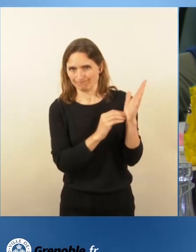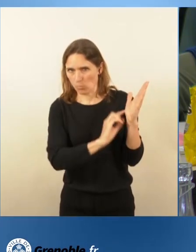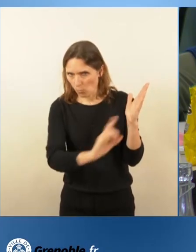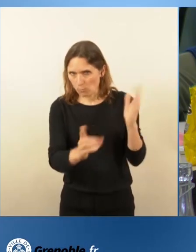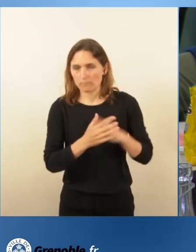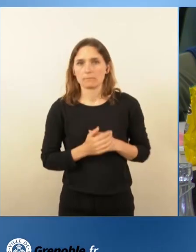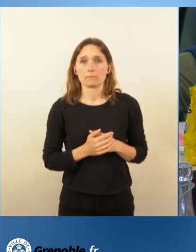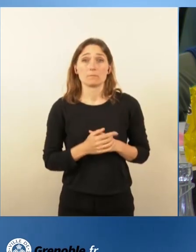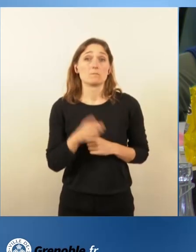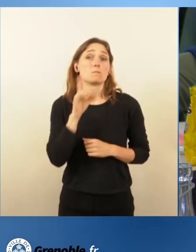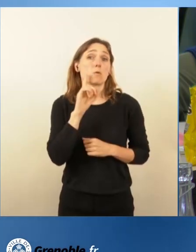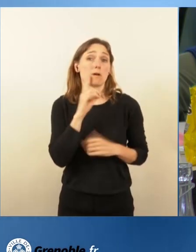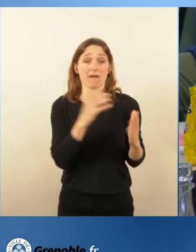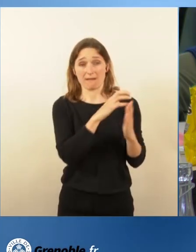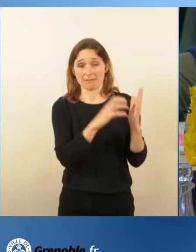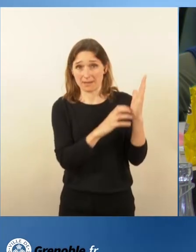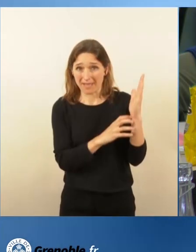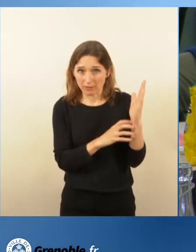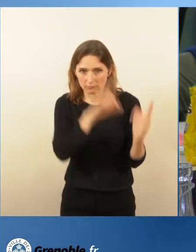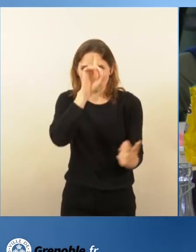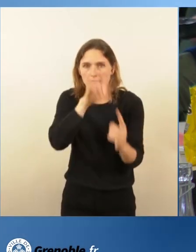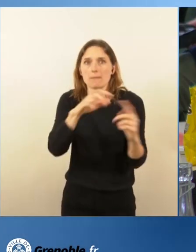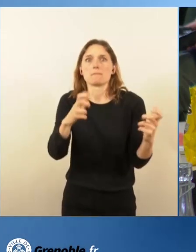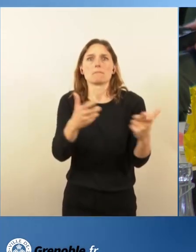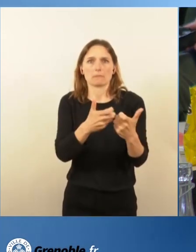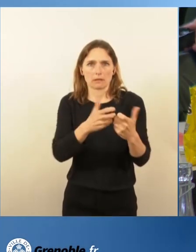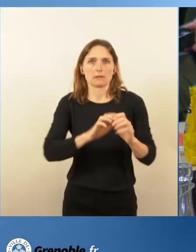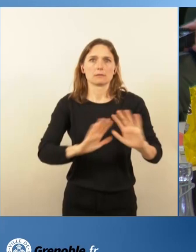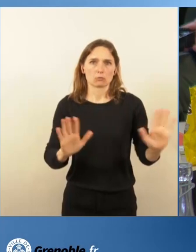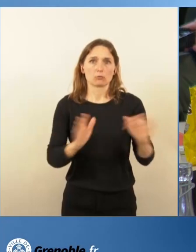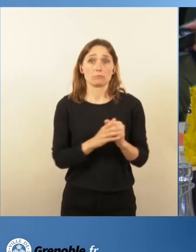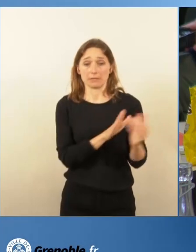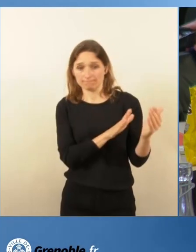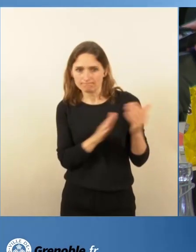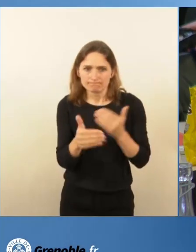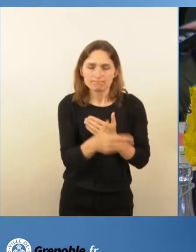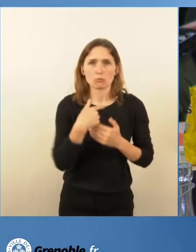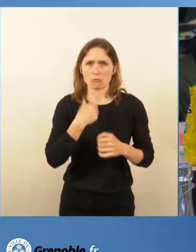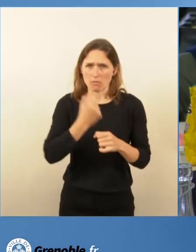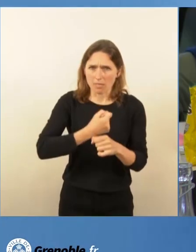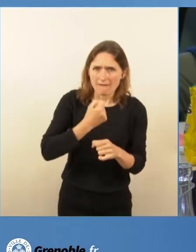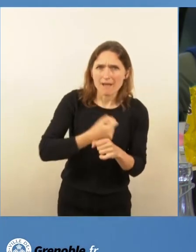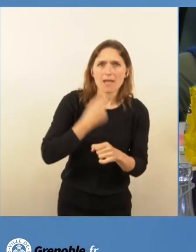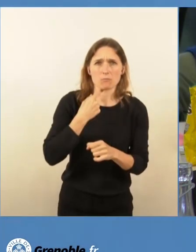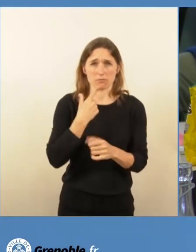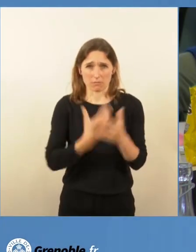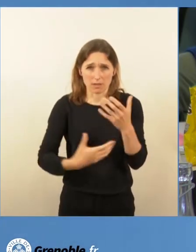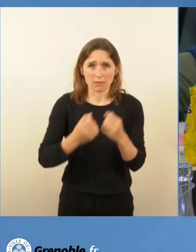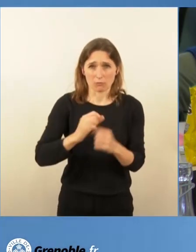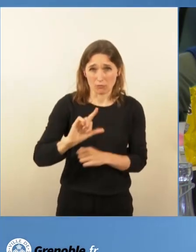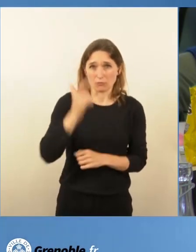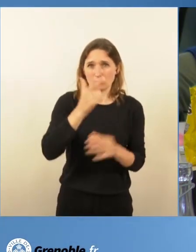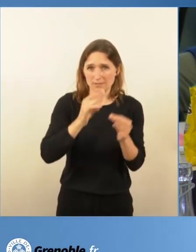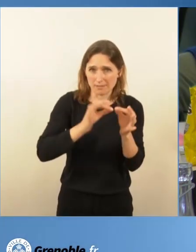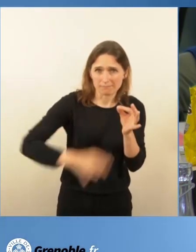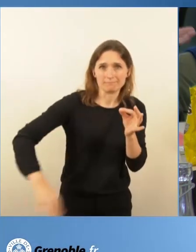et pourquoi c'est une délibération seulement tarification mais c'est tout le travail que nous faisons pour mener une deuxième vague de déprécarisation